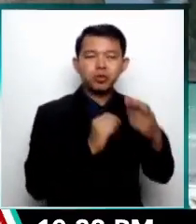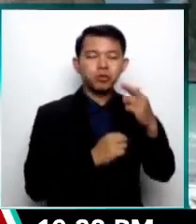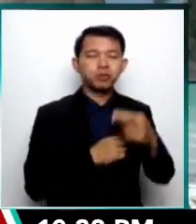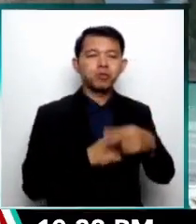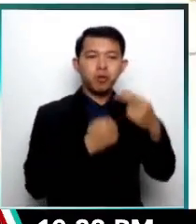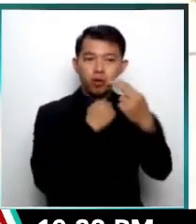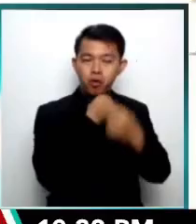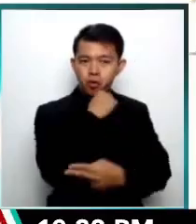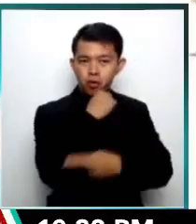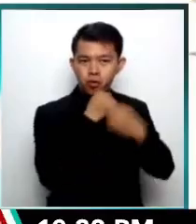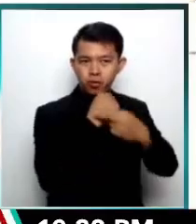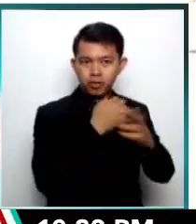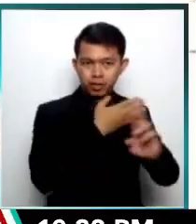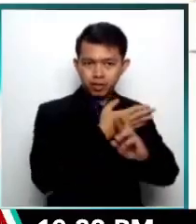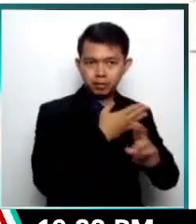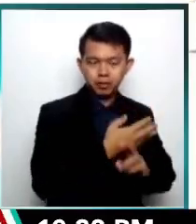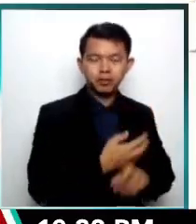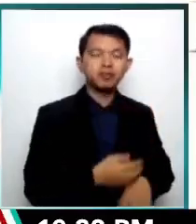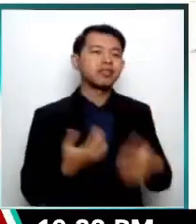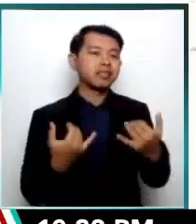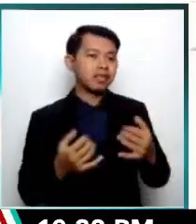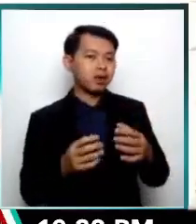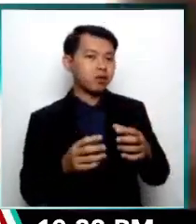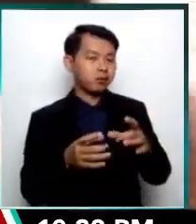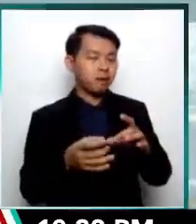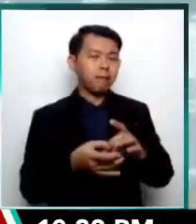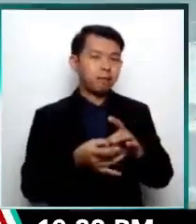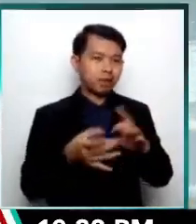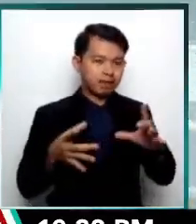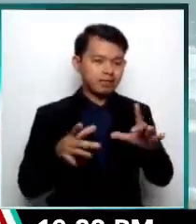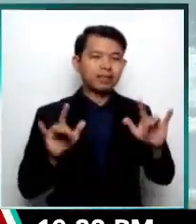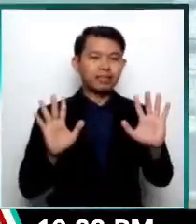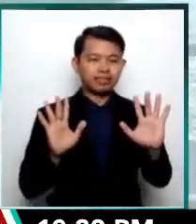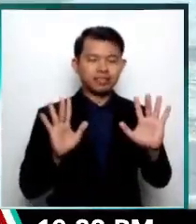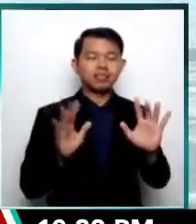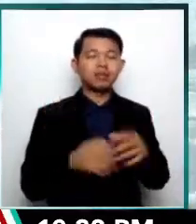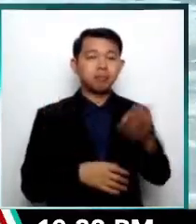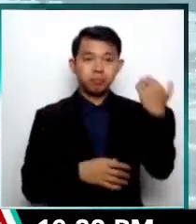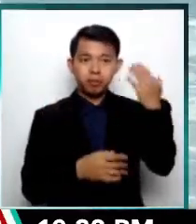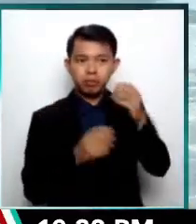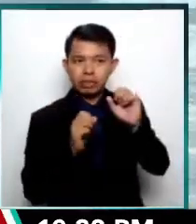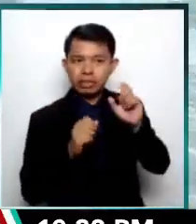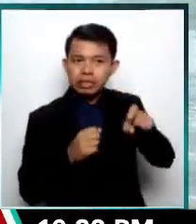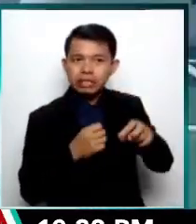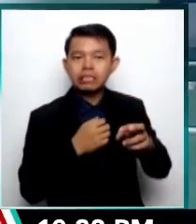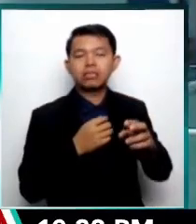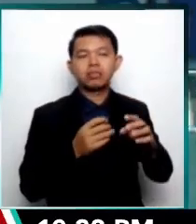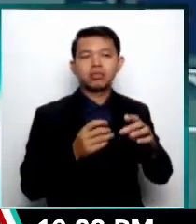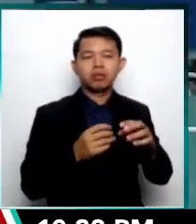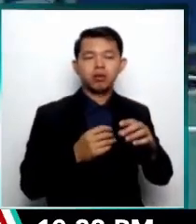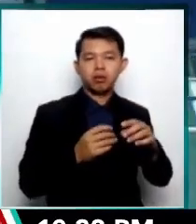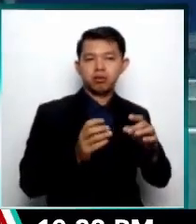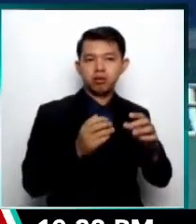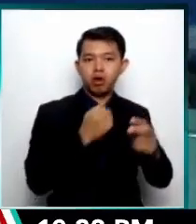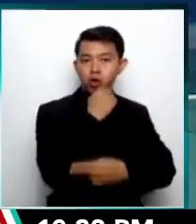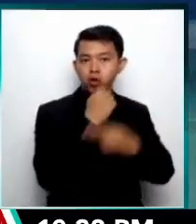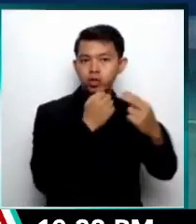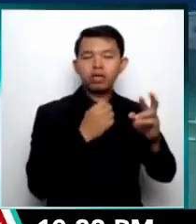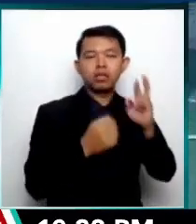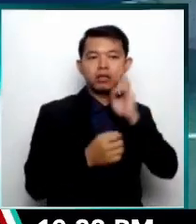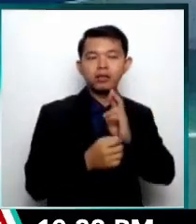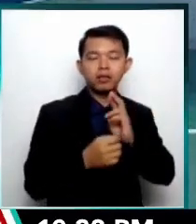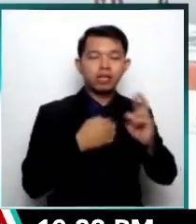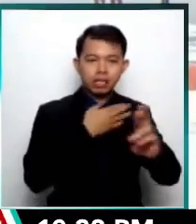Provincial Government. Kung dati, kailangan muna ng booking confirmation, ngayon pwede nang bumisita sa isla at doon na lang mismo maghanap